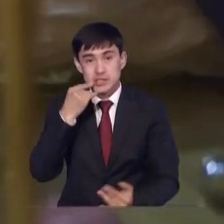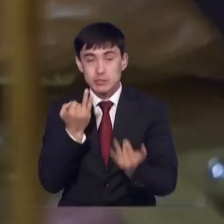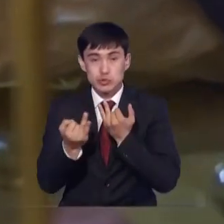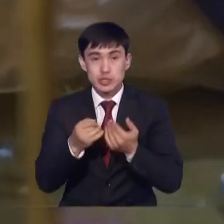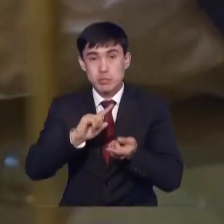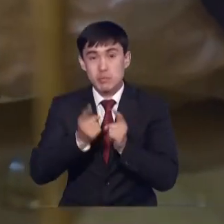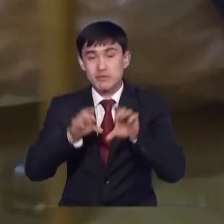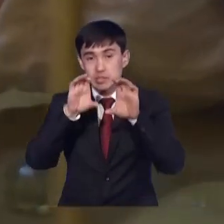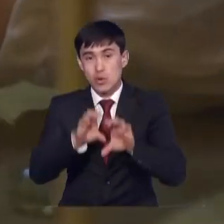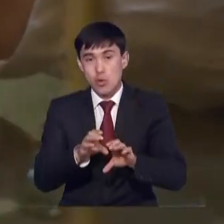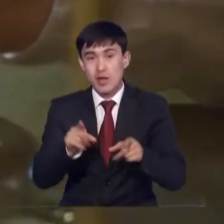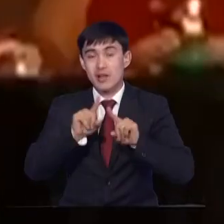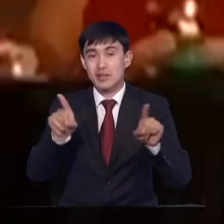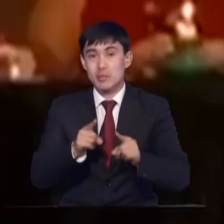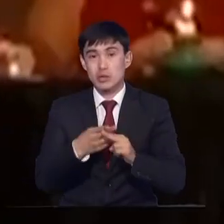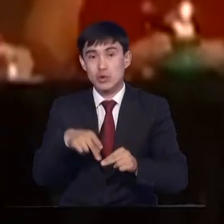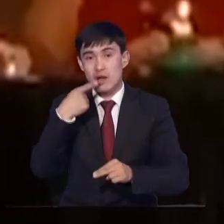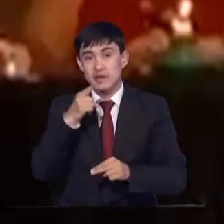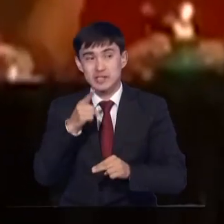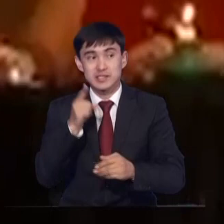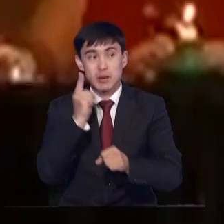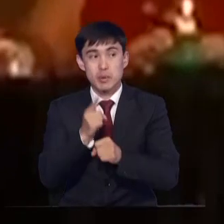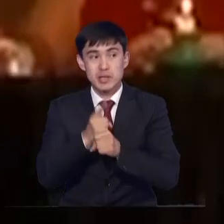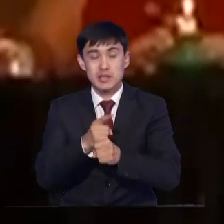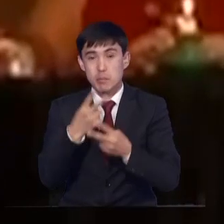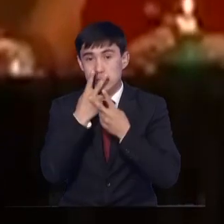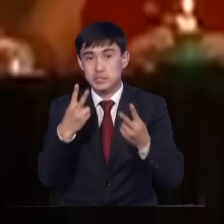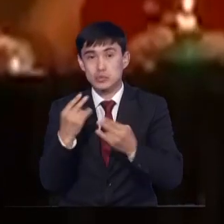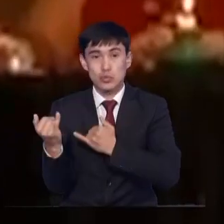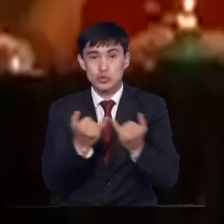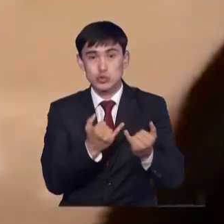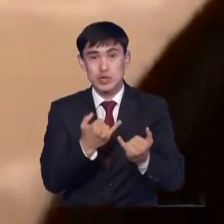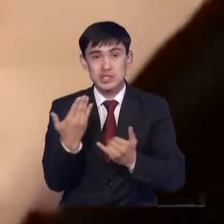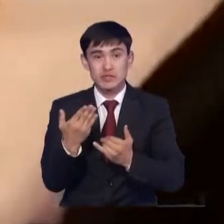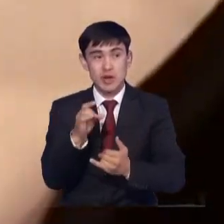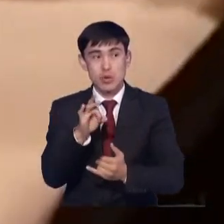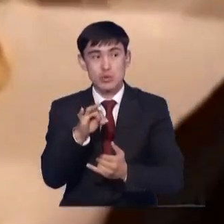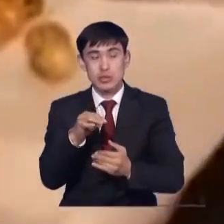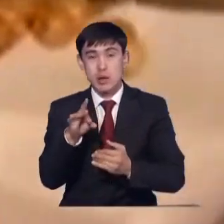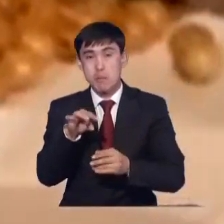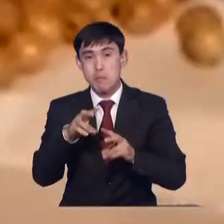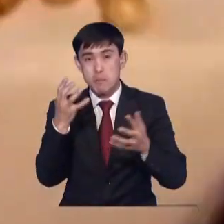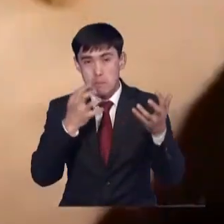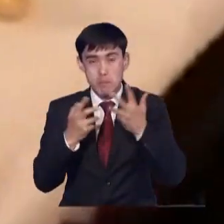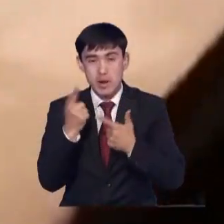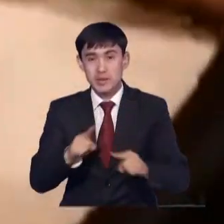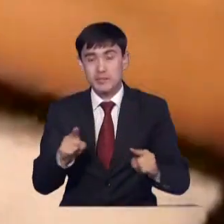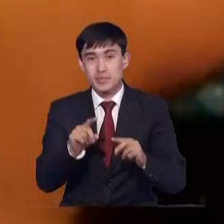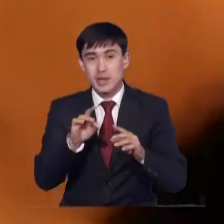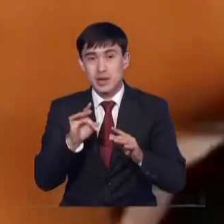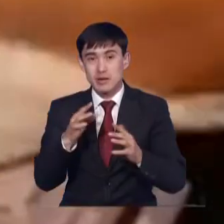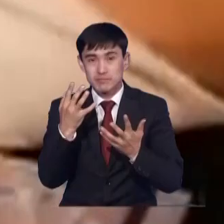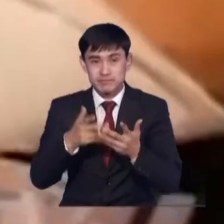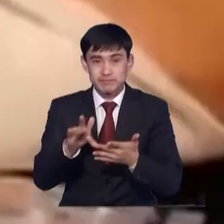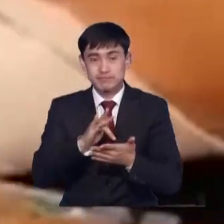поправки к закону о рекламе в которых говорится о запрете на презентацию услуг в сфере оккультной магии один из инициаторов поправок